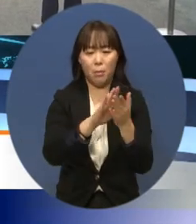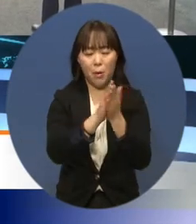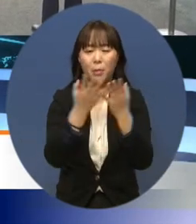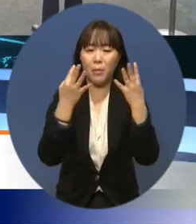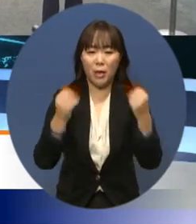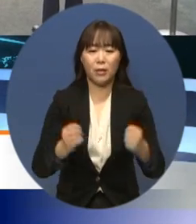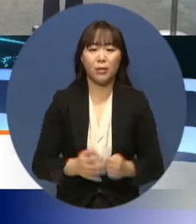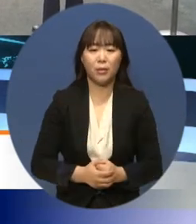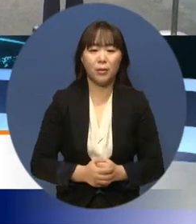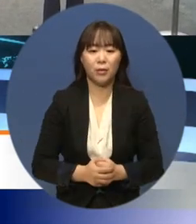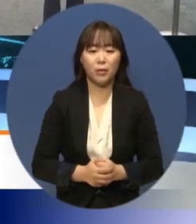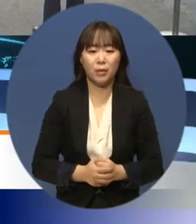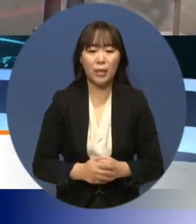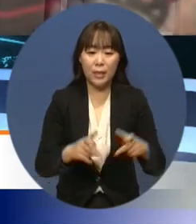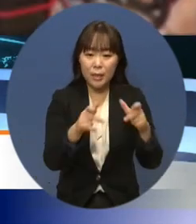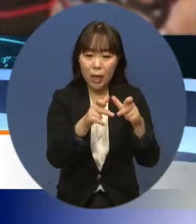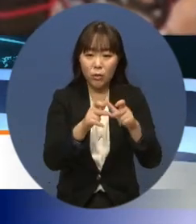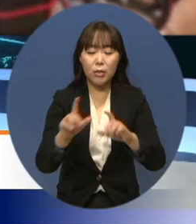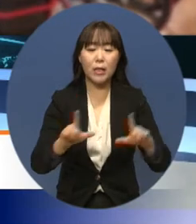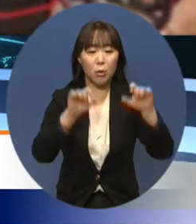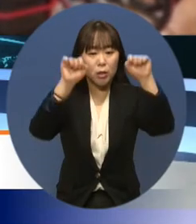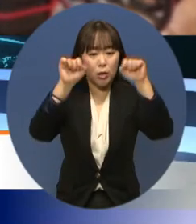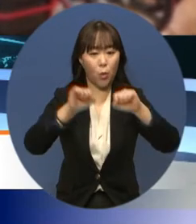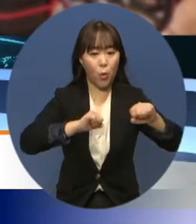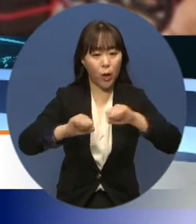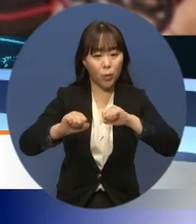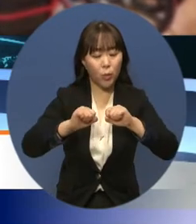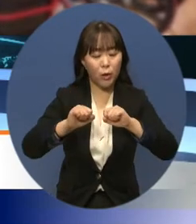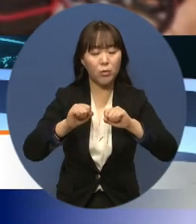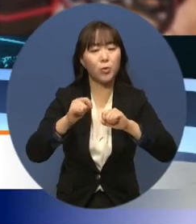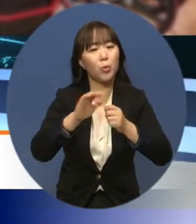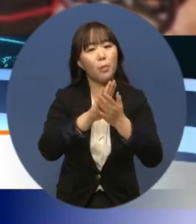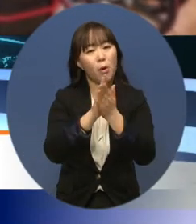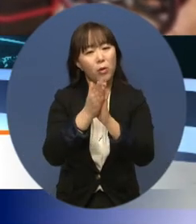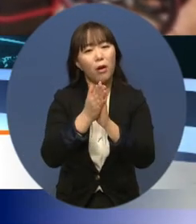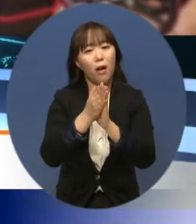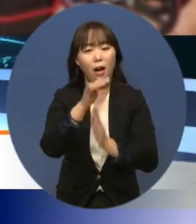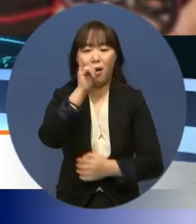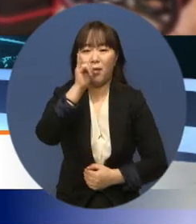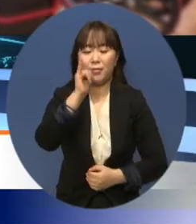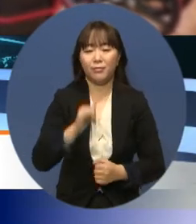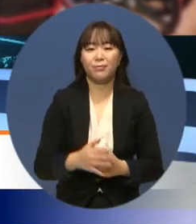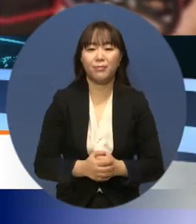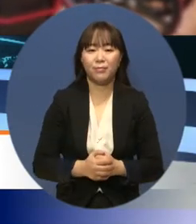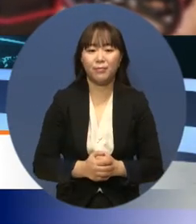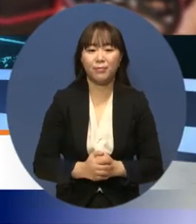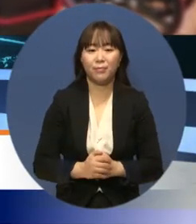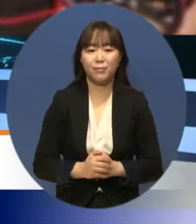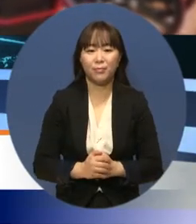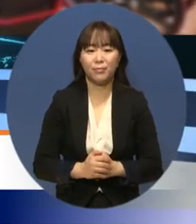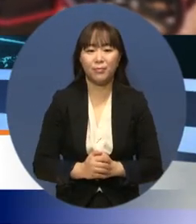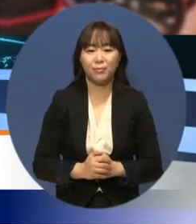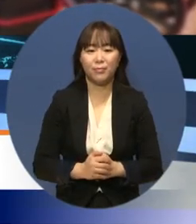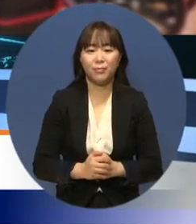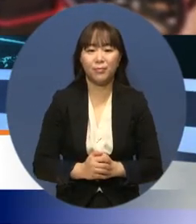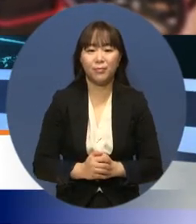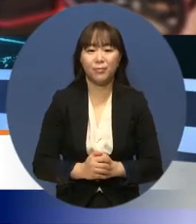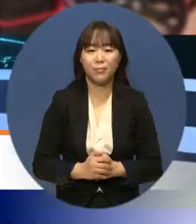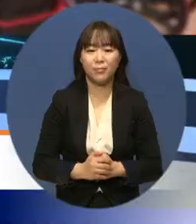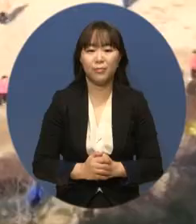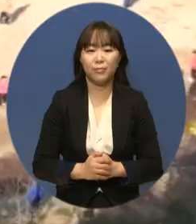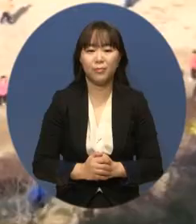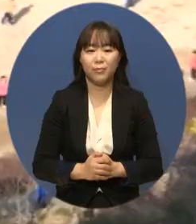모습입니다 장애인들도 생활 체육 활동에 있어 조금의 변화가 있었는데요 자세한 소식 화면으로 만나보겠습니다